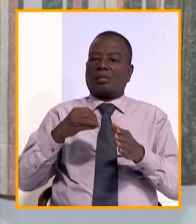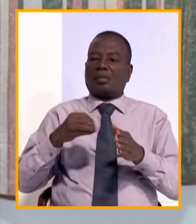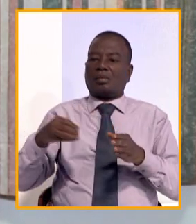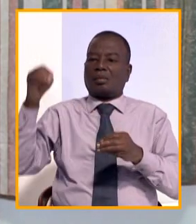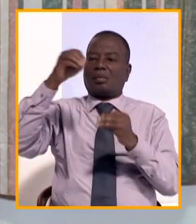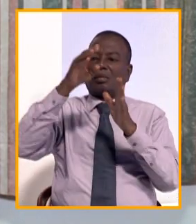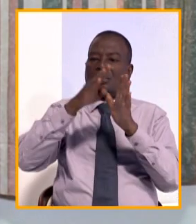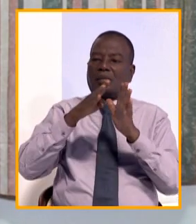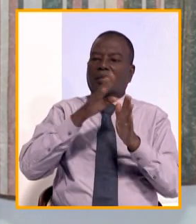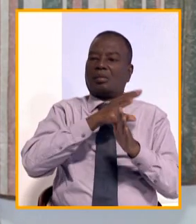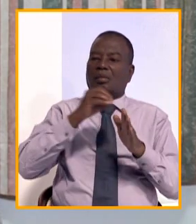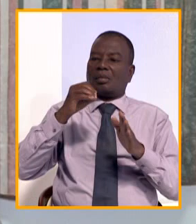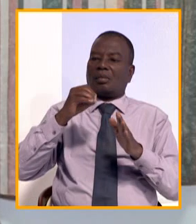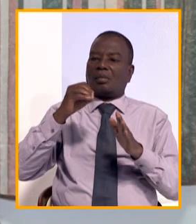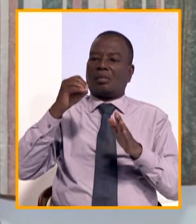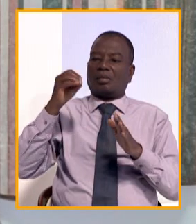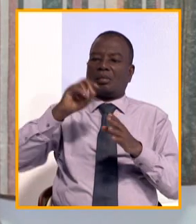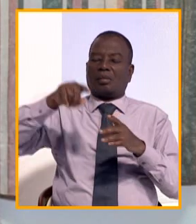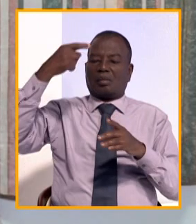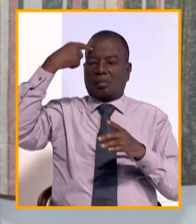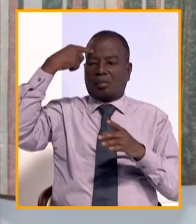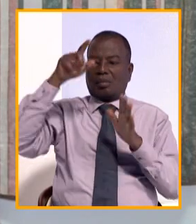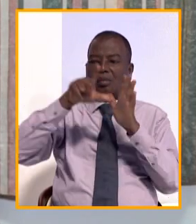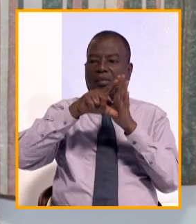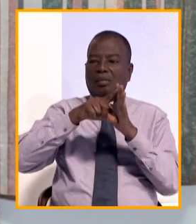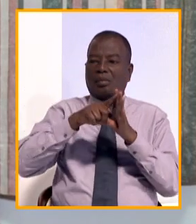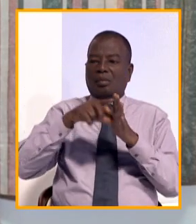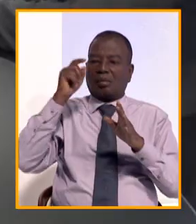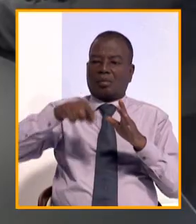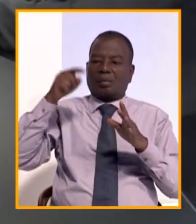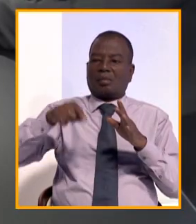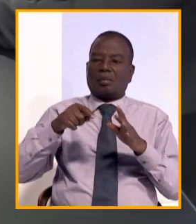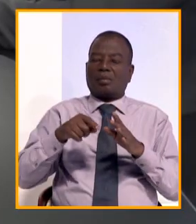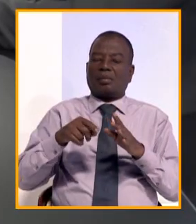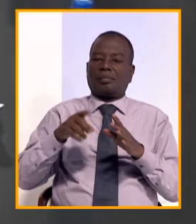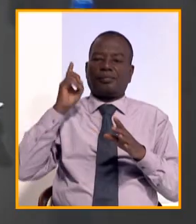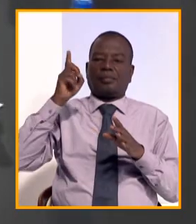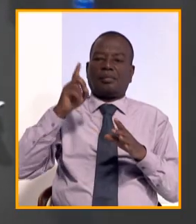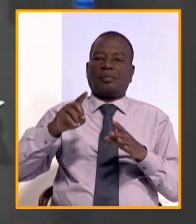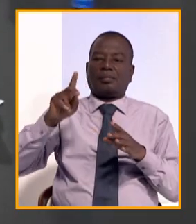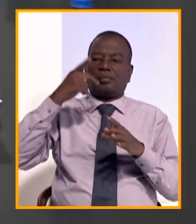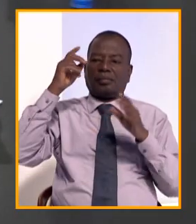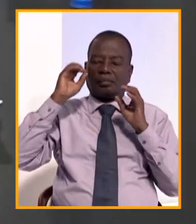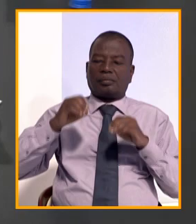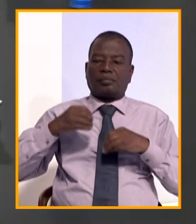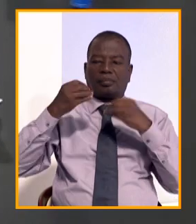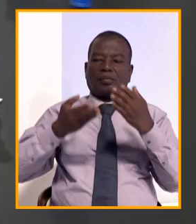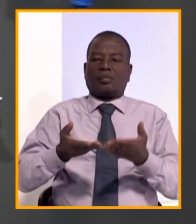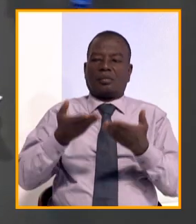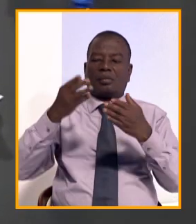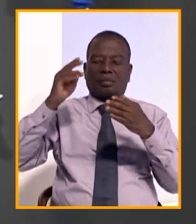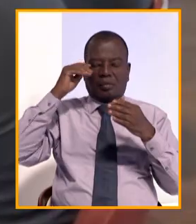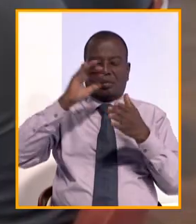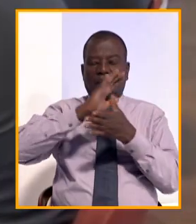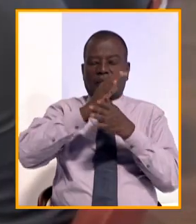complémentaire à la diplomatie justement gouvernementale. Et elle est nécessaire. la diplomatie parlementaire pour rehausser l'image de la Côte d'Ivoire